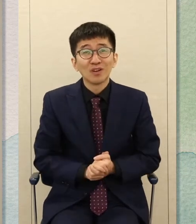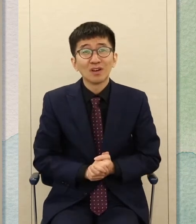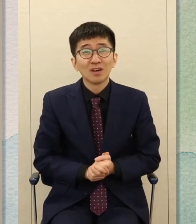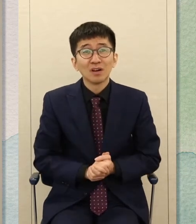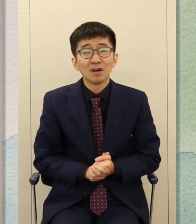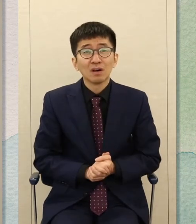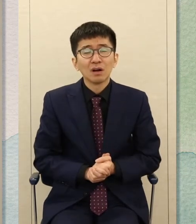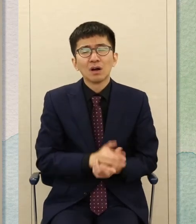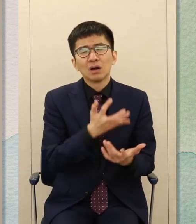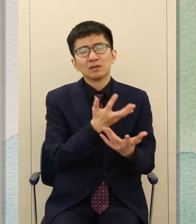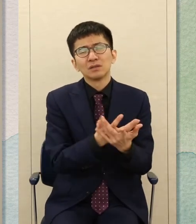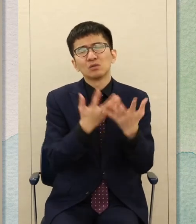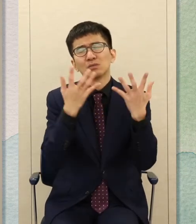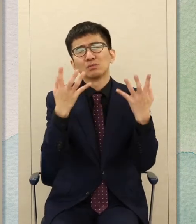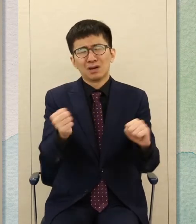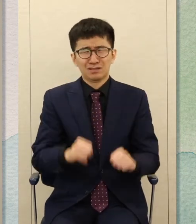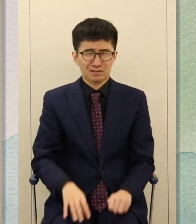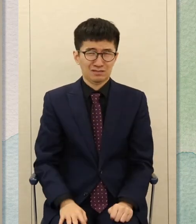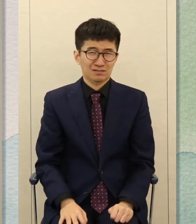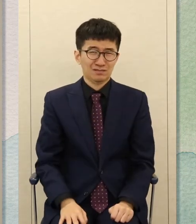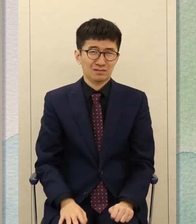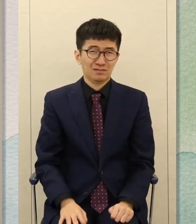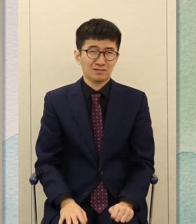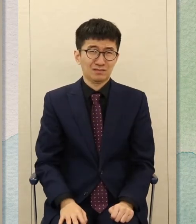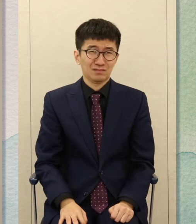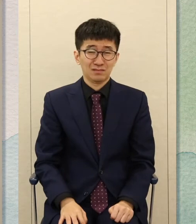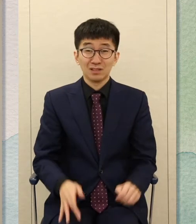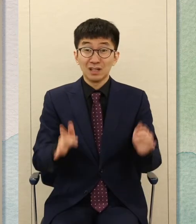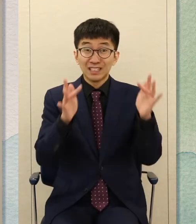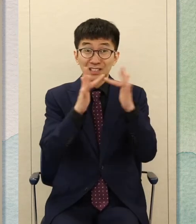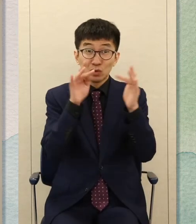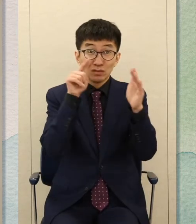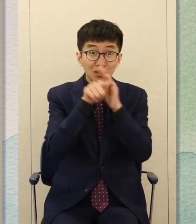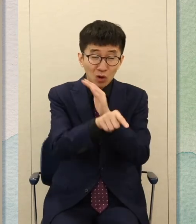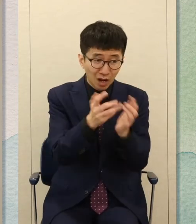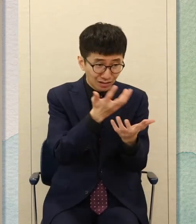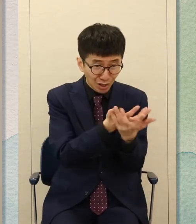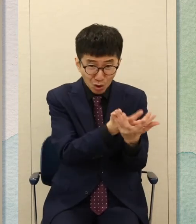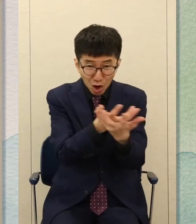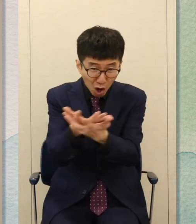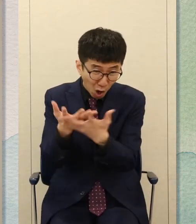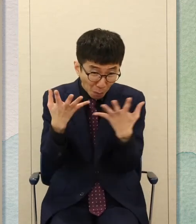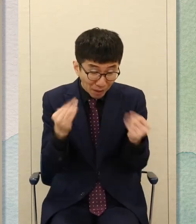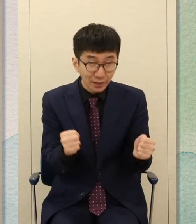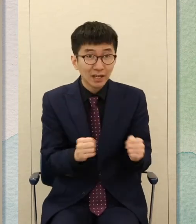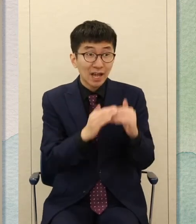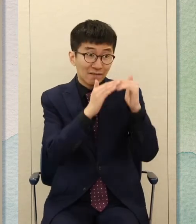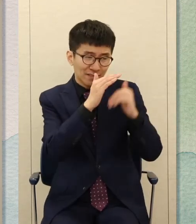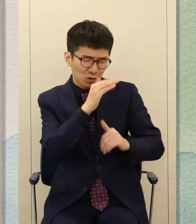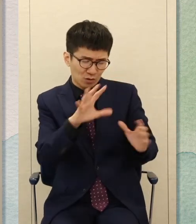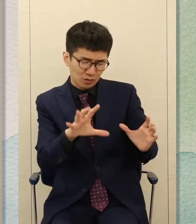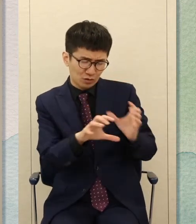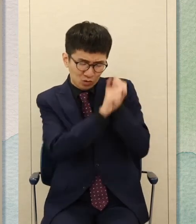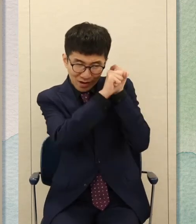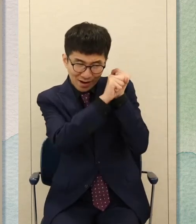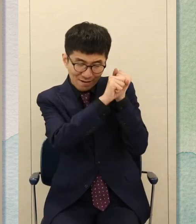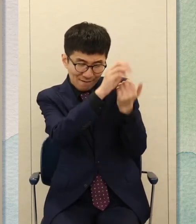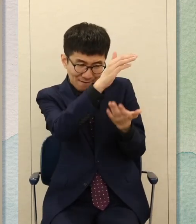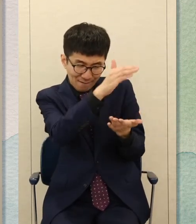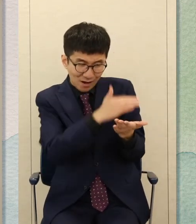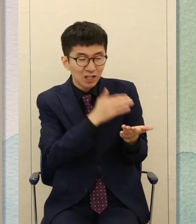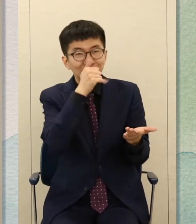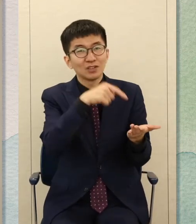자료가 넘쳐나는데요. 네, 잘 요약된 페이퍼는 너무 많아요. 책의 내용을 차라리 그걸 와서